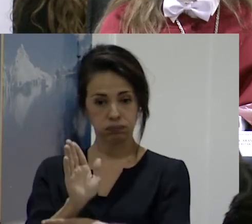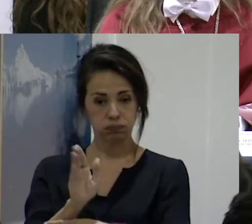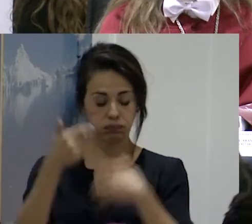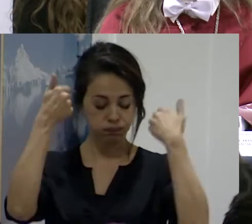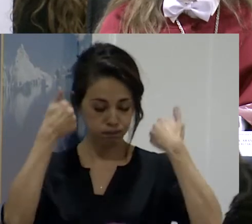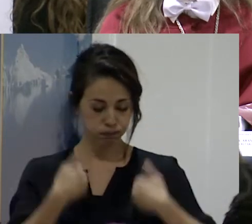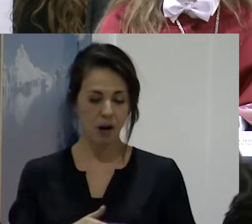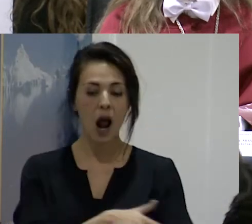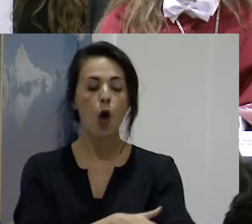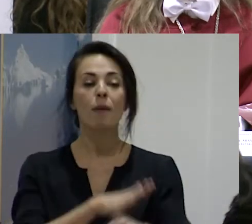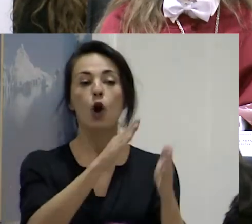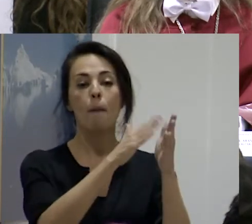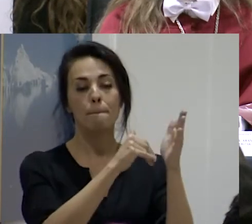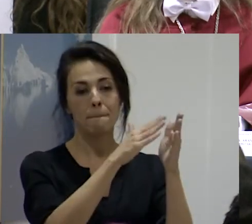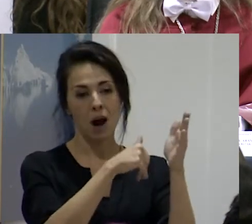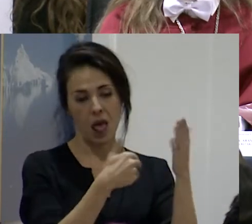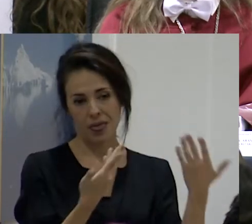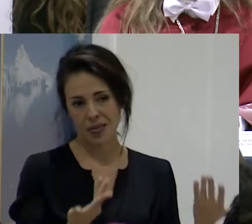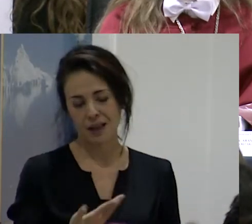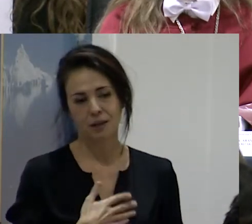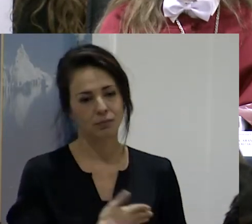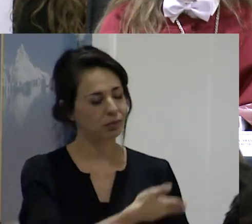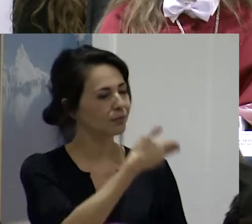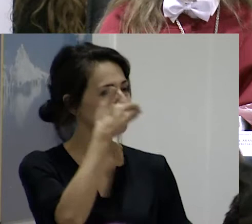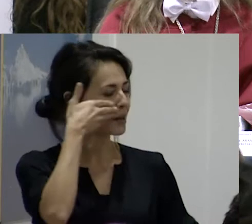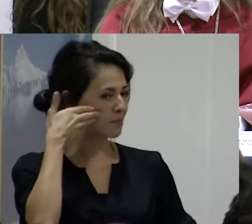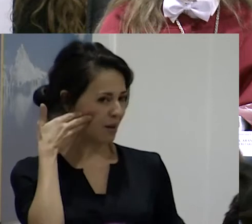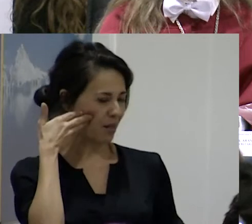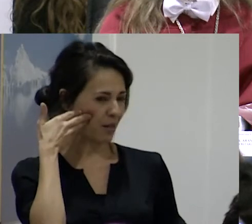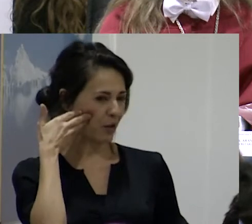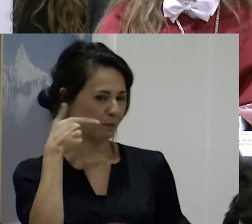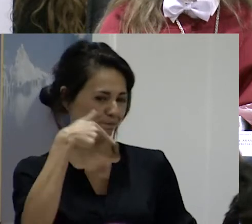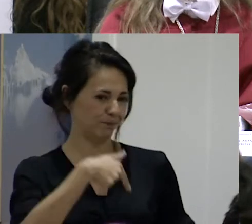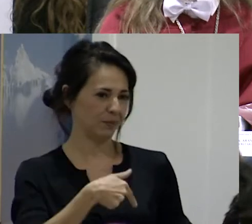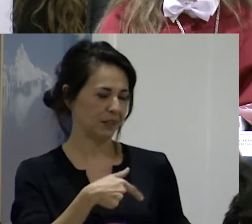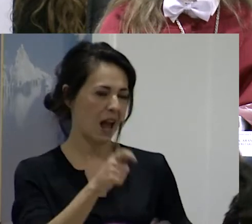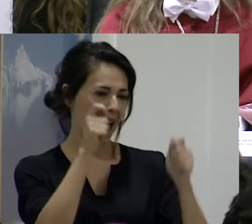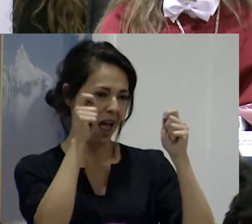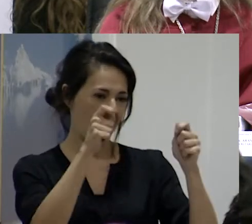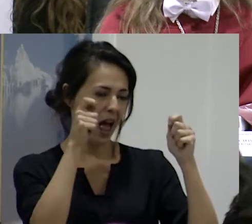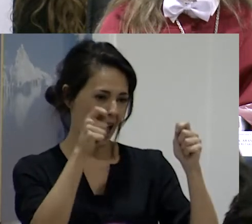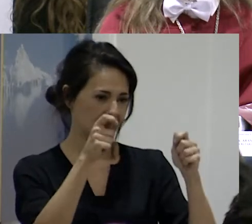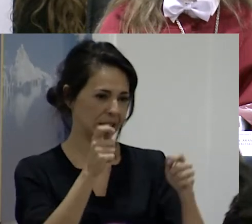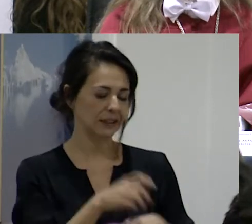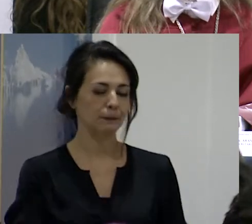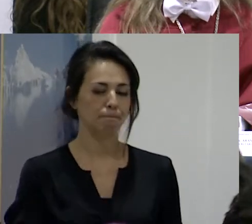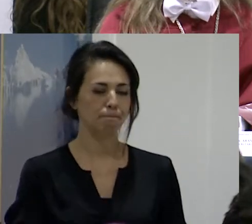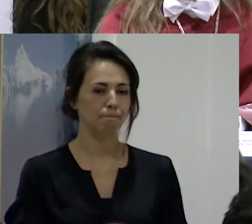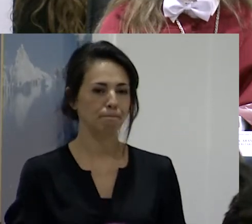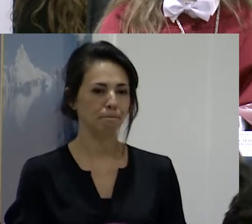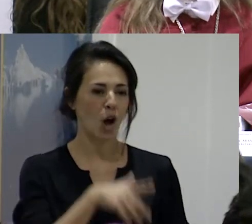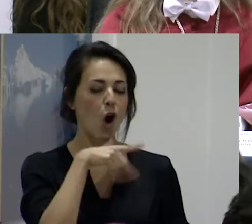govern valencià, la presència i l'admiració que manifestem a l'acte acadèmic que avui es produeix a